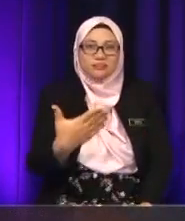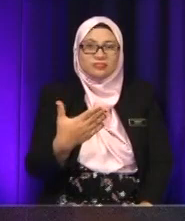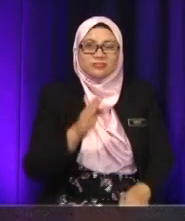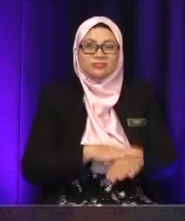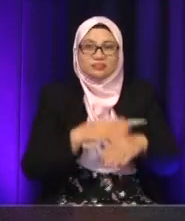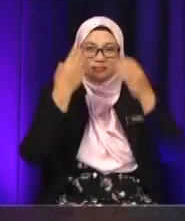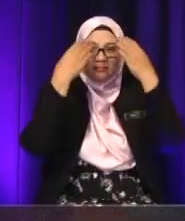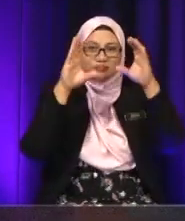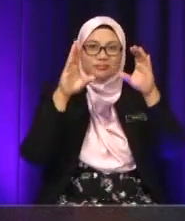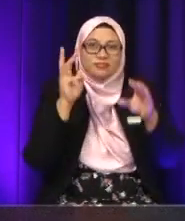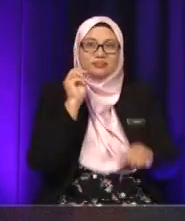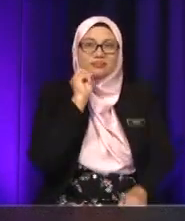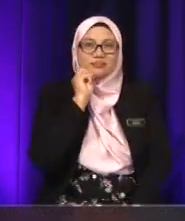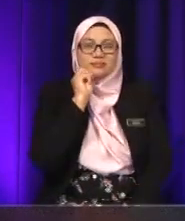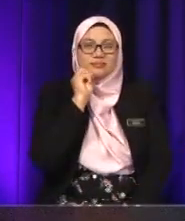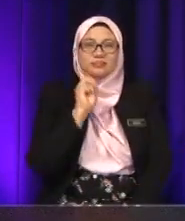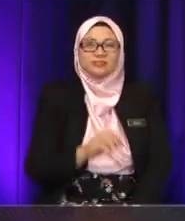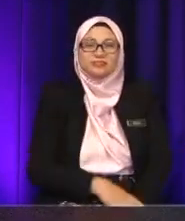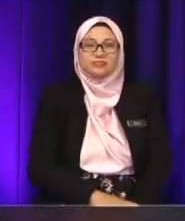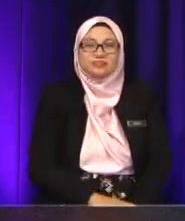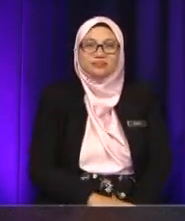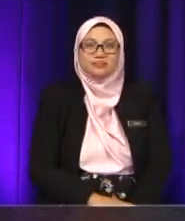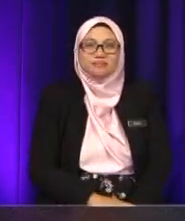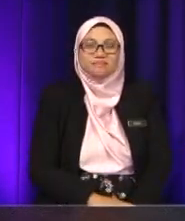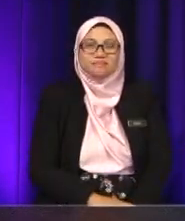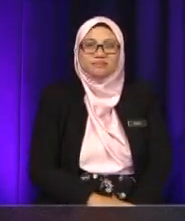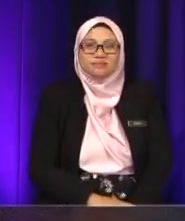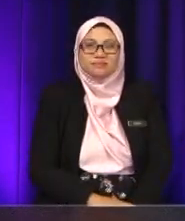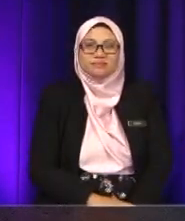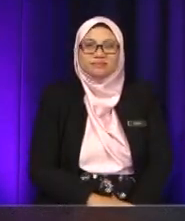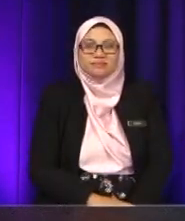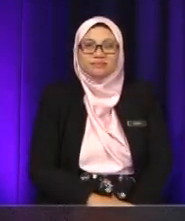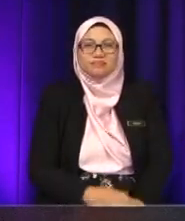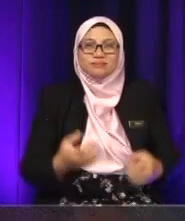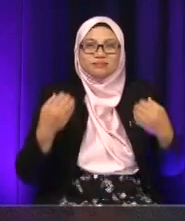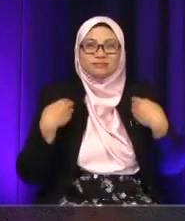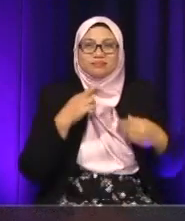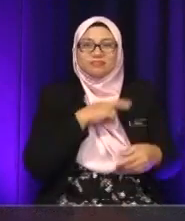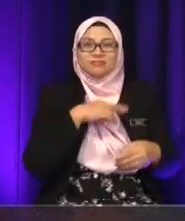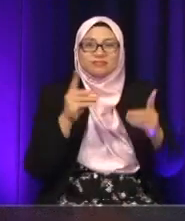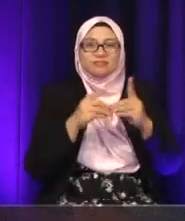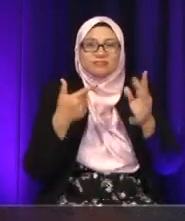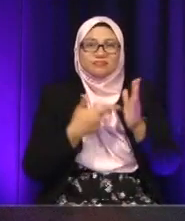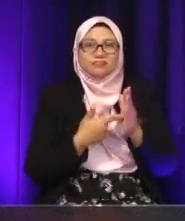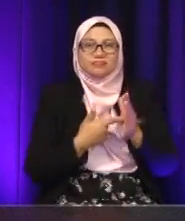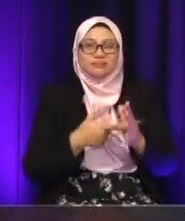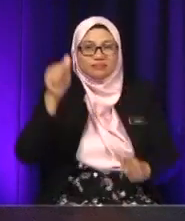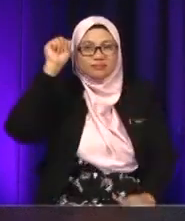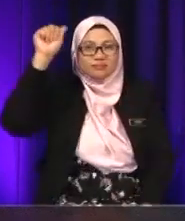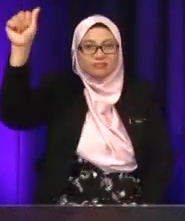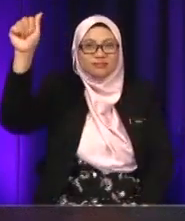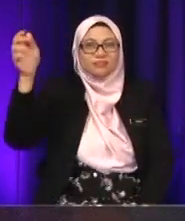mana sih Di atas penjelasan tentang hidrolik padahal ini seru oke bye Rizki kita jumpa lagi Assalamualaikum warahmatullahi wabarakatuh